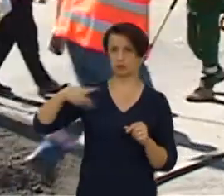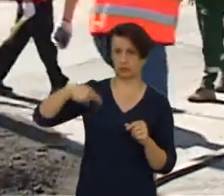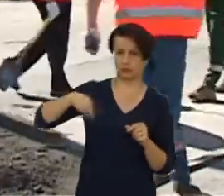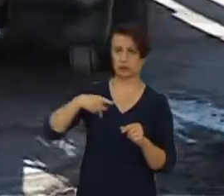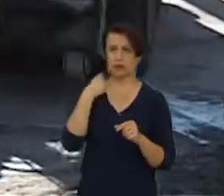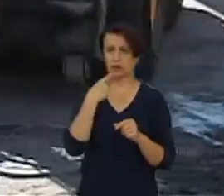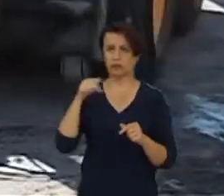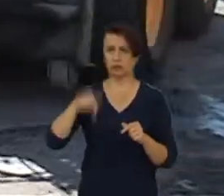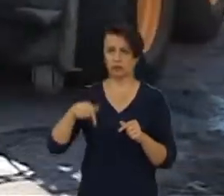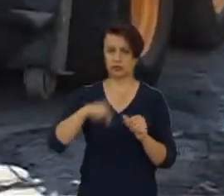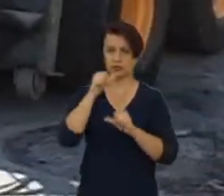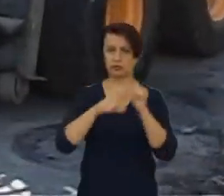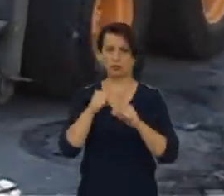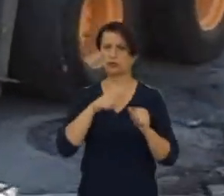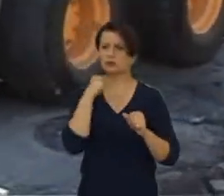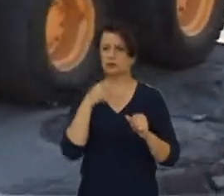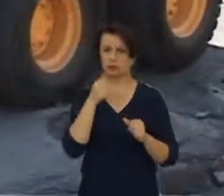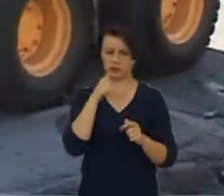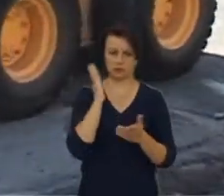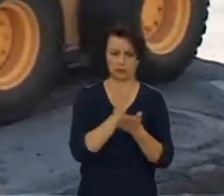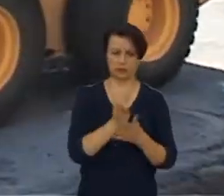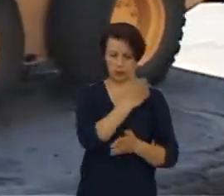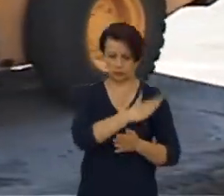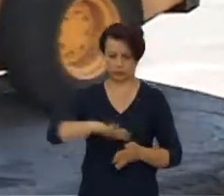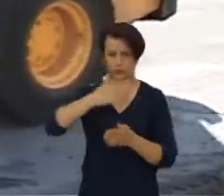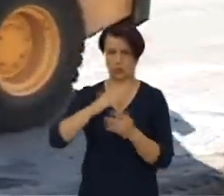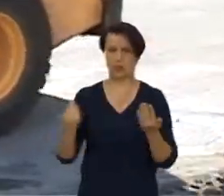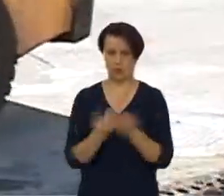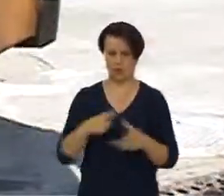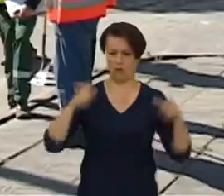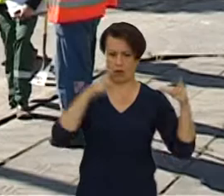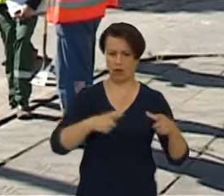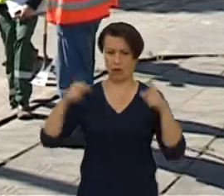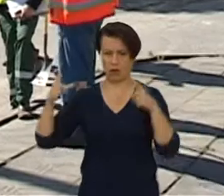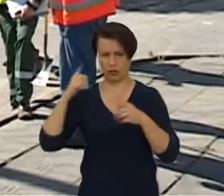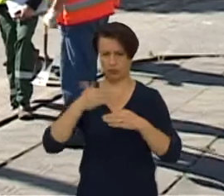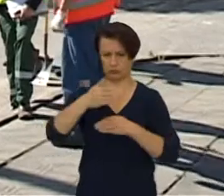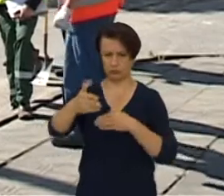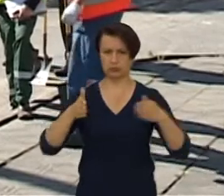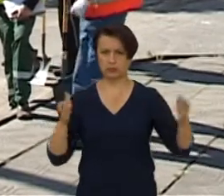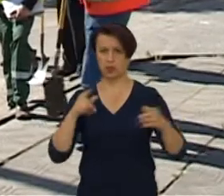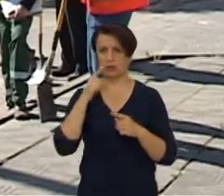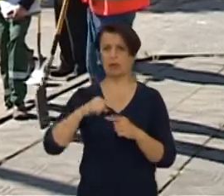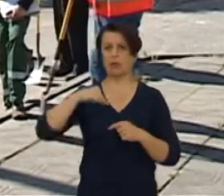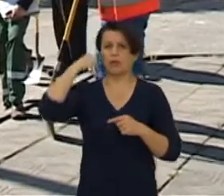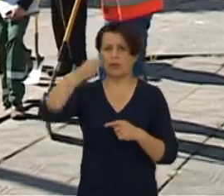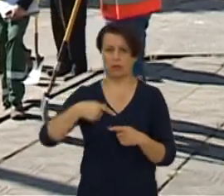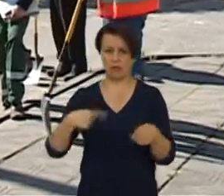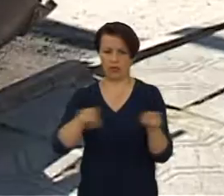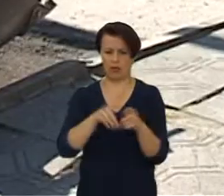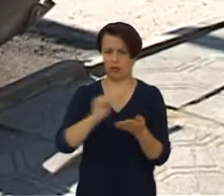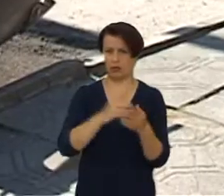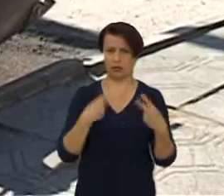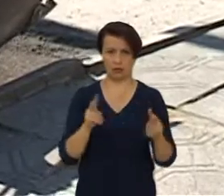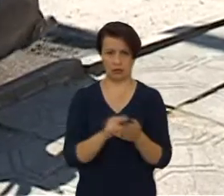yra tvarkomos atnaujinant kuo didesnius asfalto gabalus, kad prie tų pačių darbų nereikėtų grįžti kitą metą. Pagal kitus miestus tai